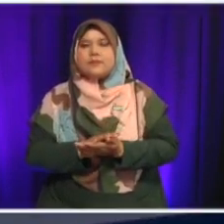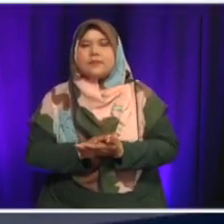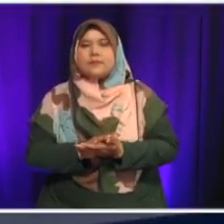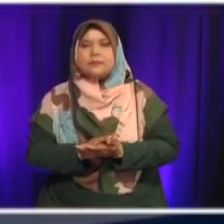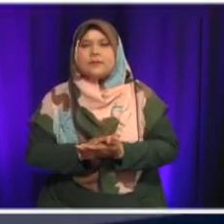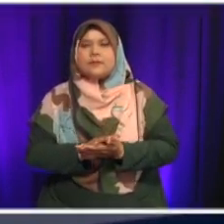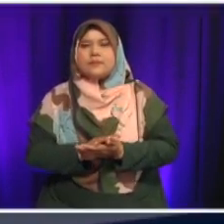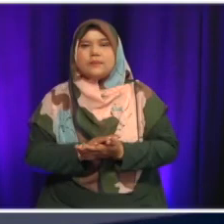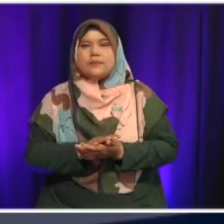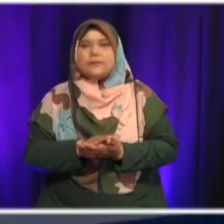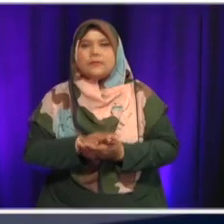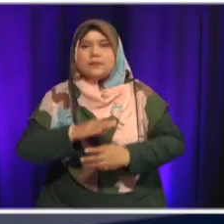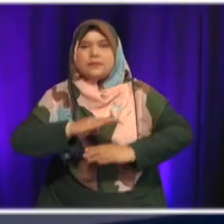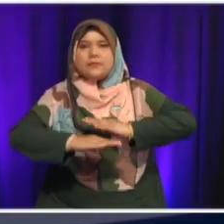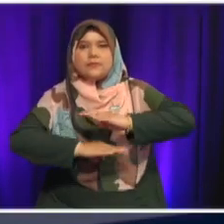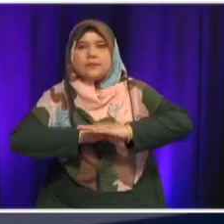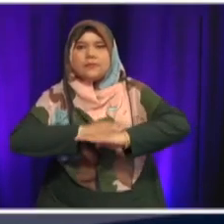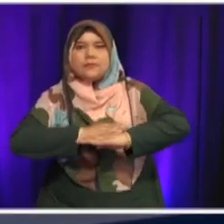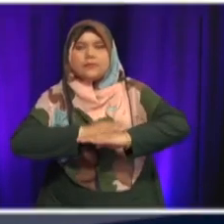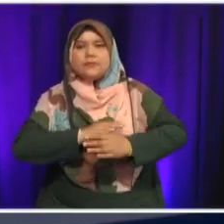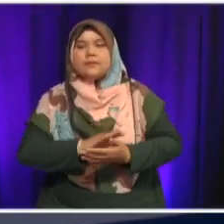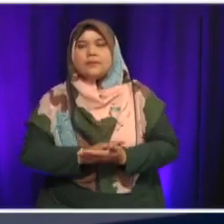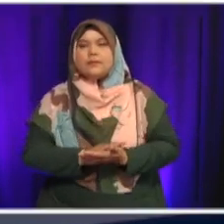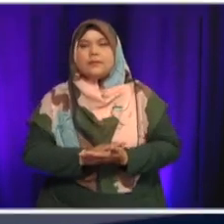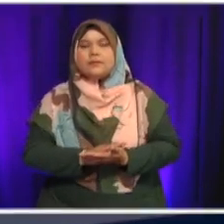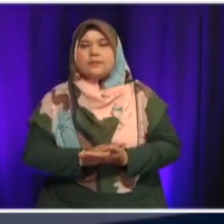dalam bahagian pembungkusan pembungkusan